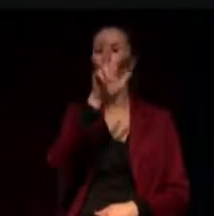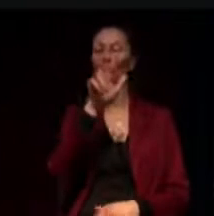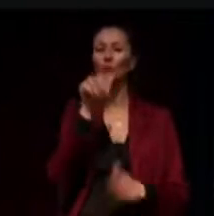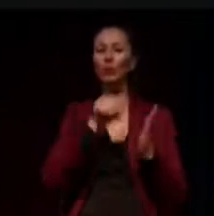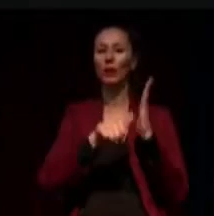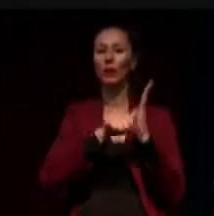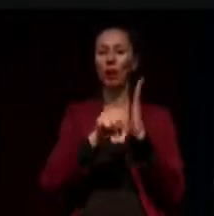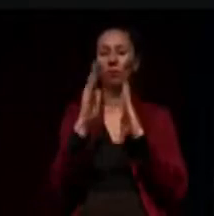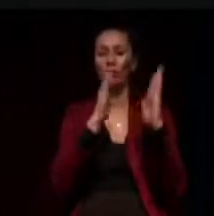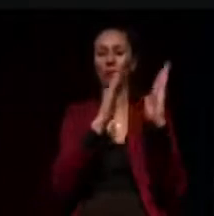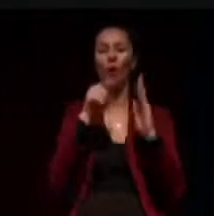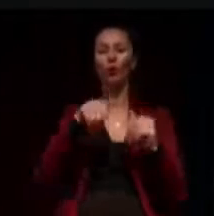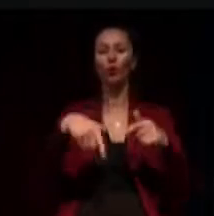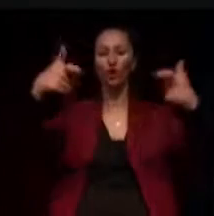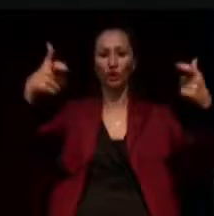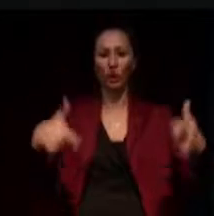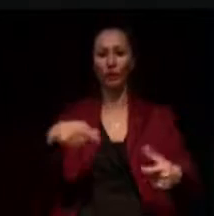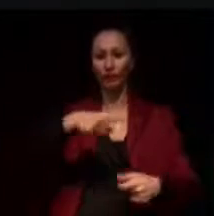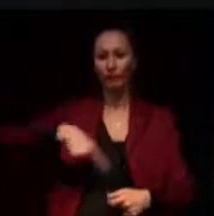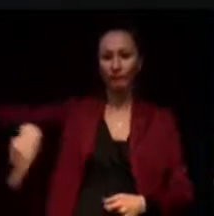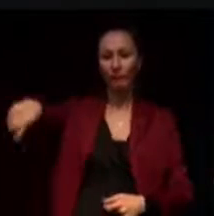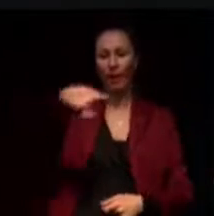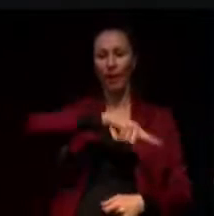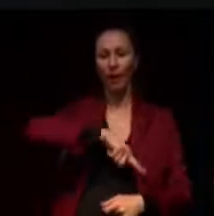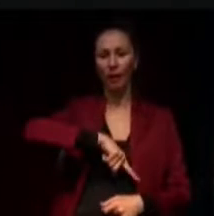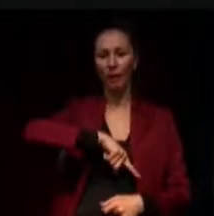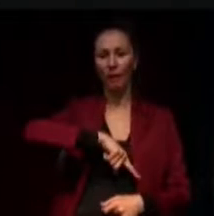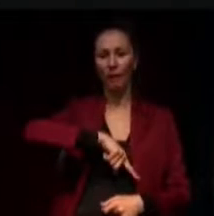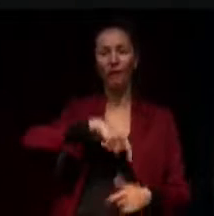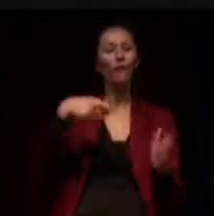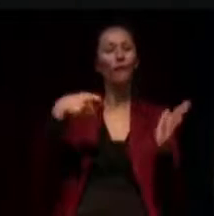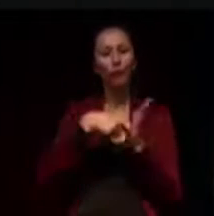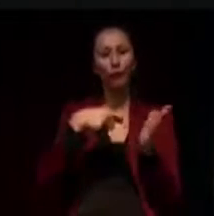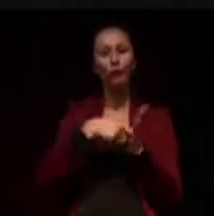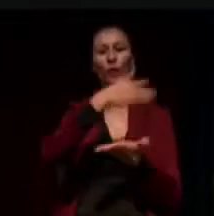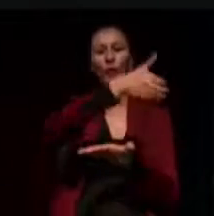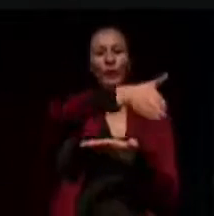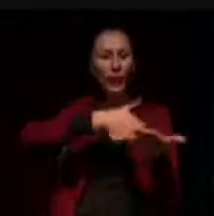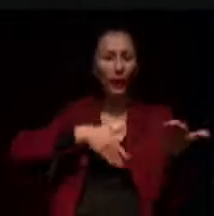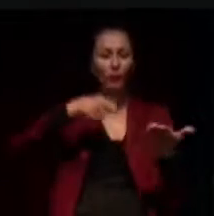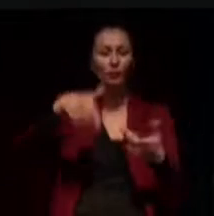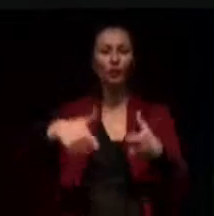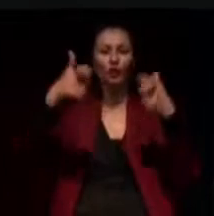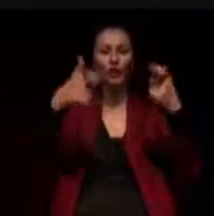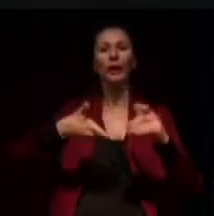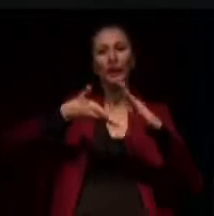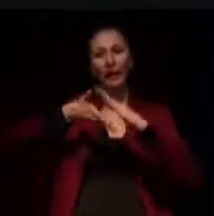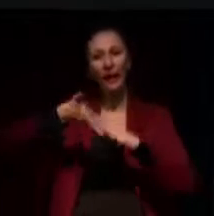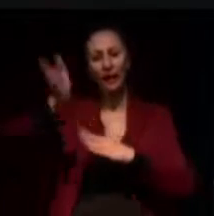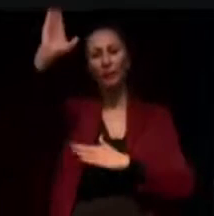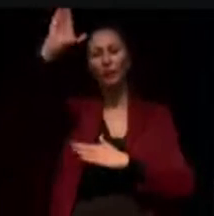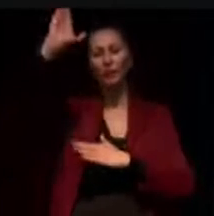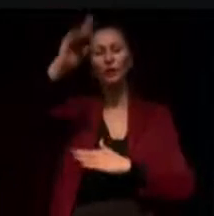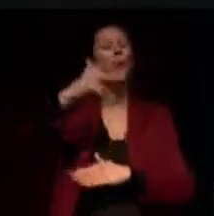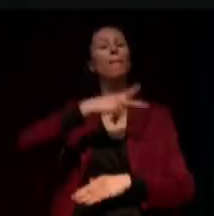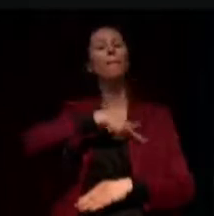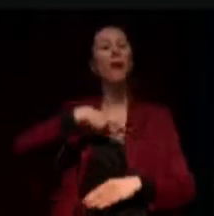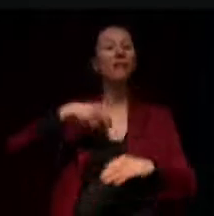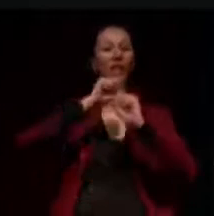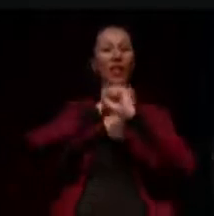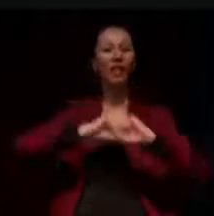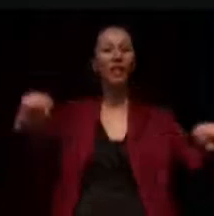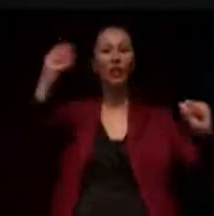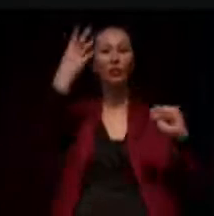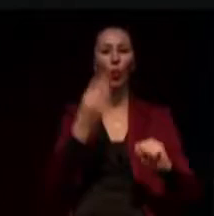1930'lu yıllarda bu şehirde, şehrin nüfusunun yarısı bu şehirden gitmiş, belediyesi iflas etmiş